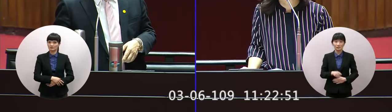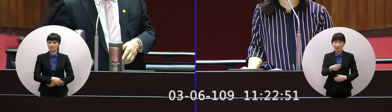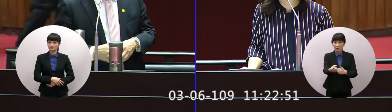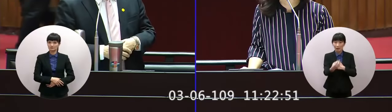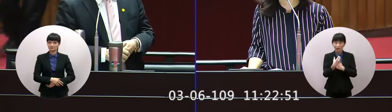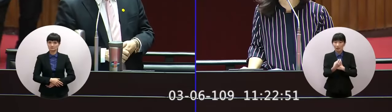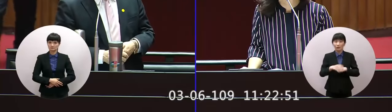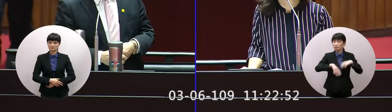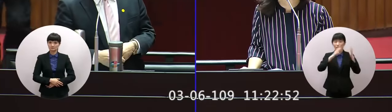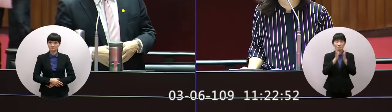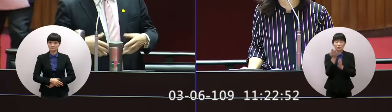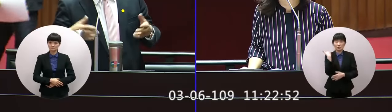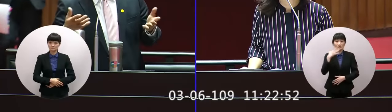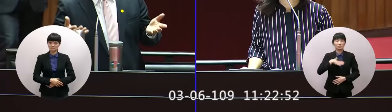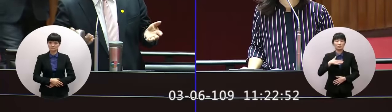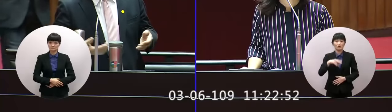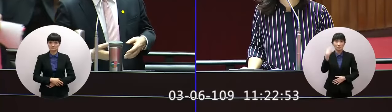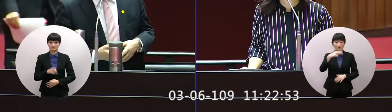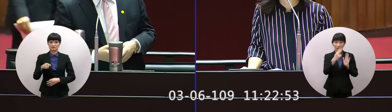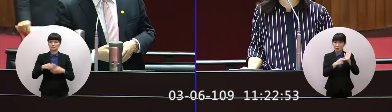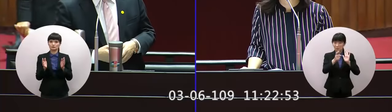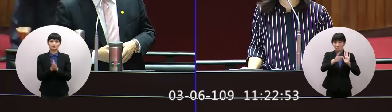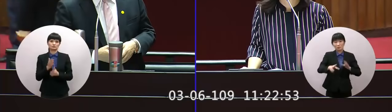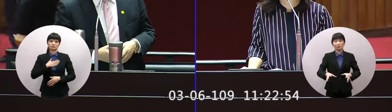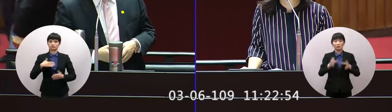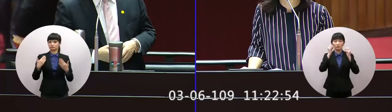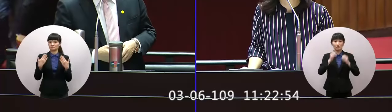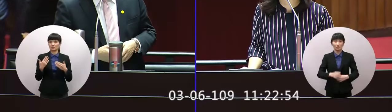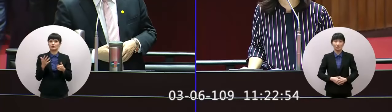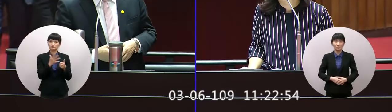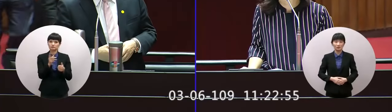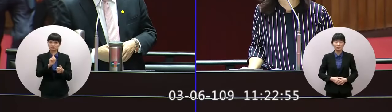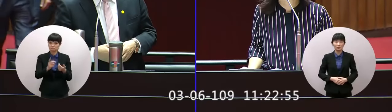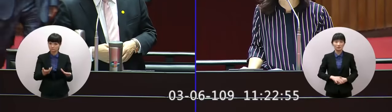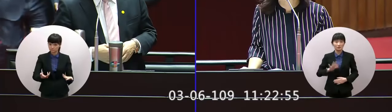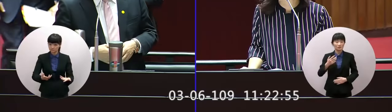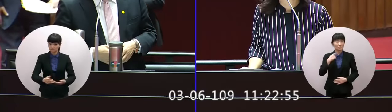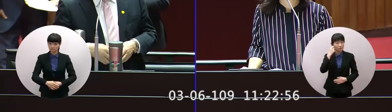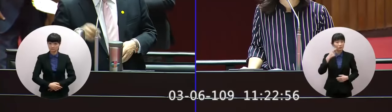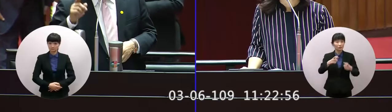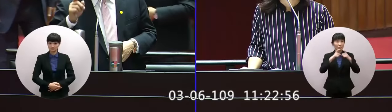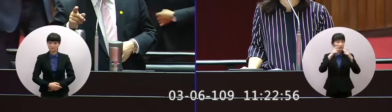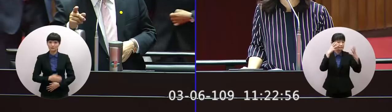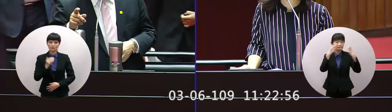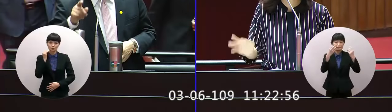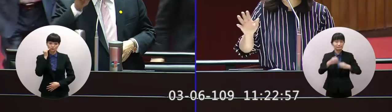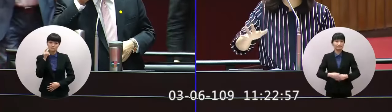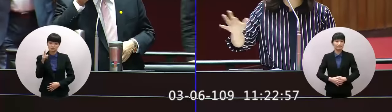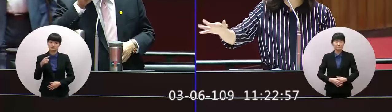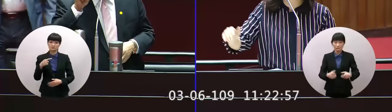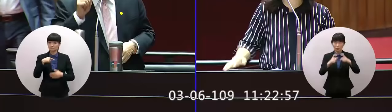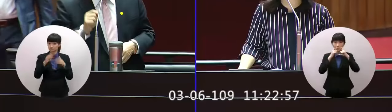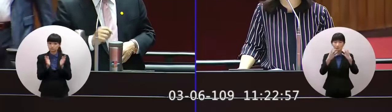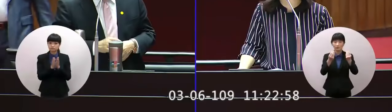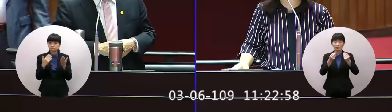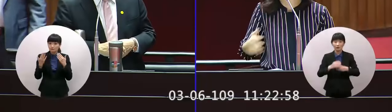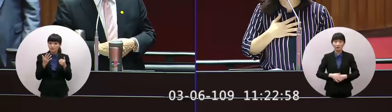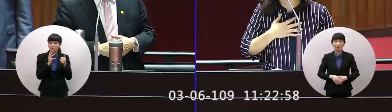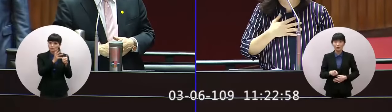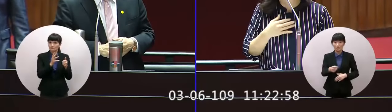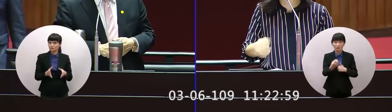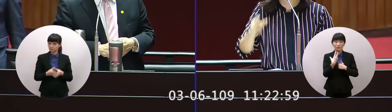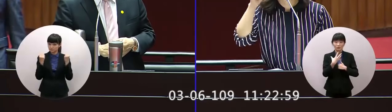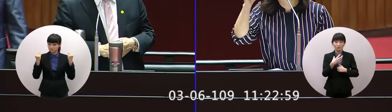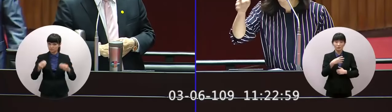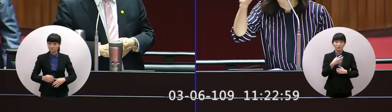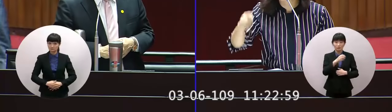讲的东西我都知道，就不需要讲啊。 你都知道何必？ 观众怎样？但是你们没有讲答案啊。 你如果知道， 你说各地都可以使用，